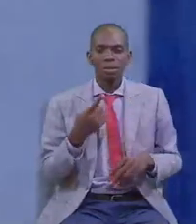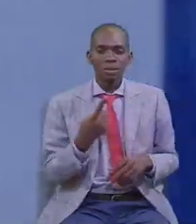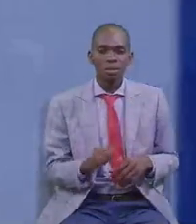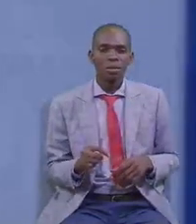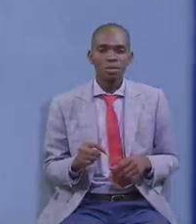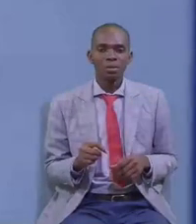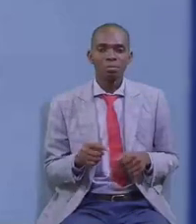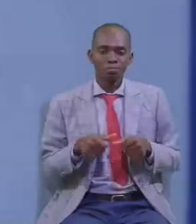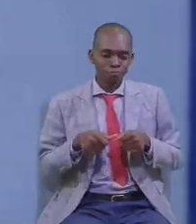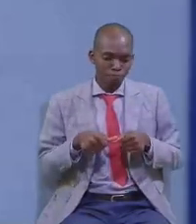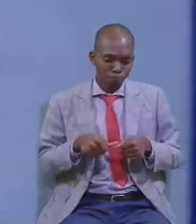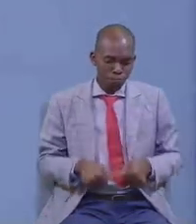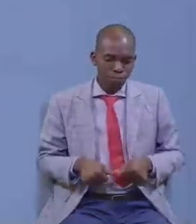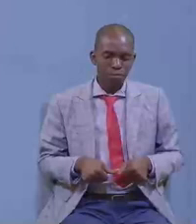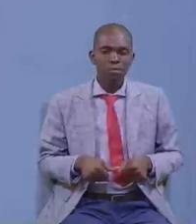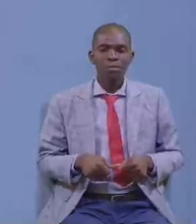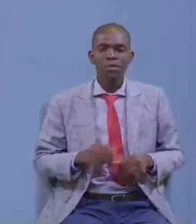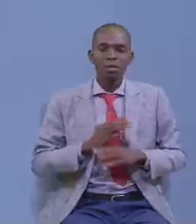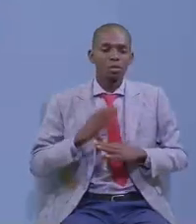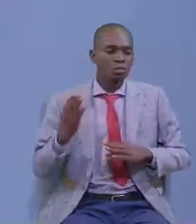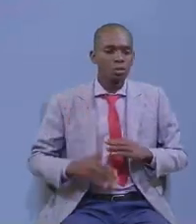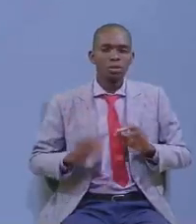permanente. C'est ce qu'il faut.